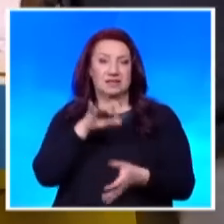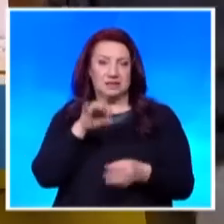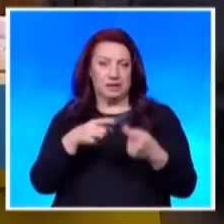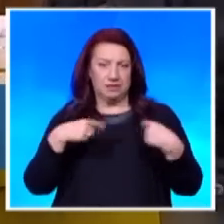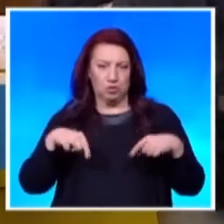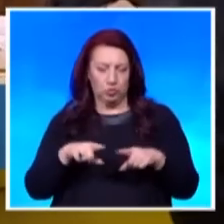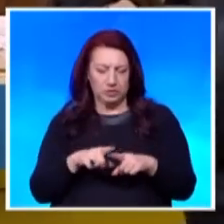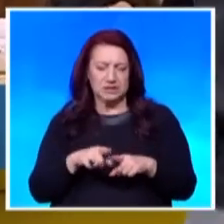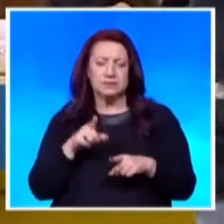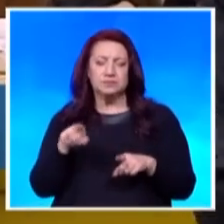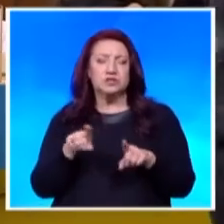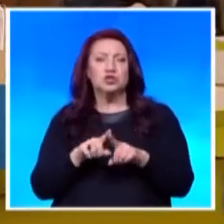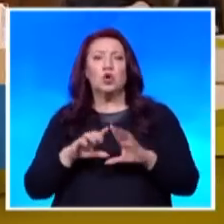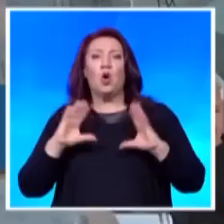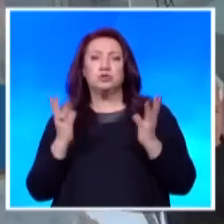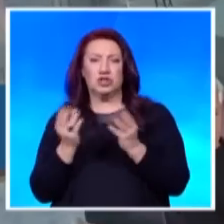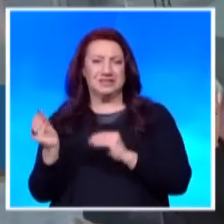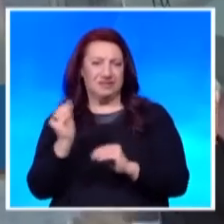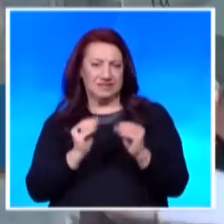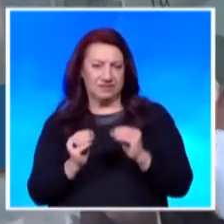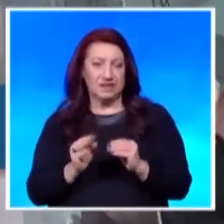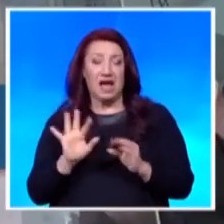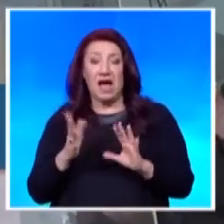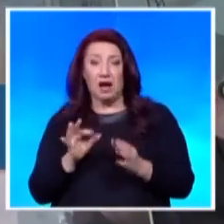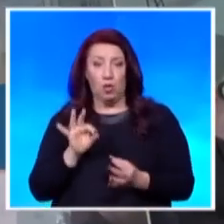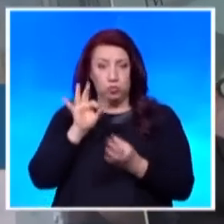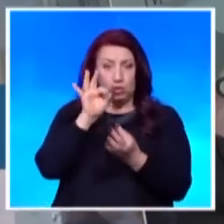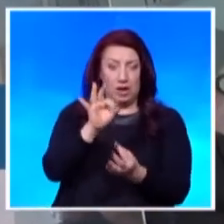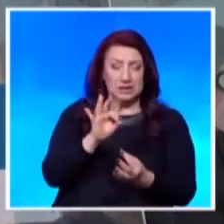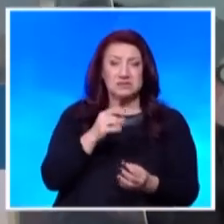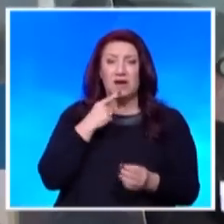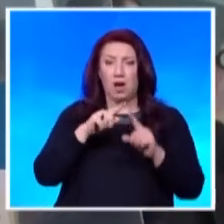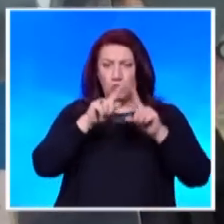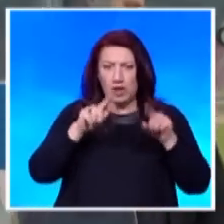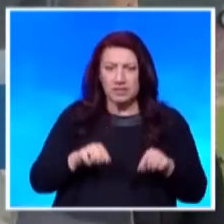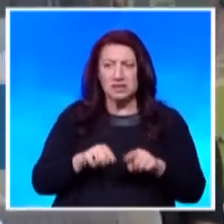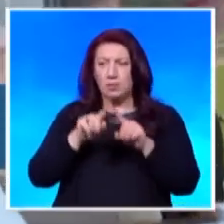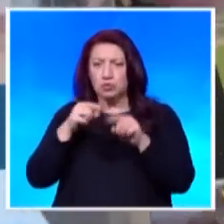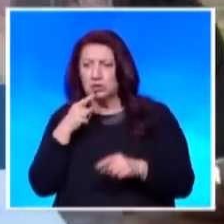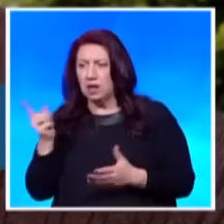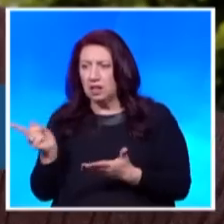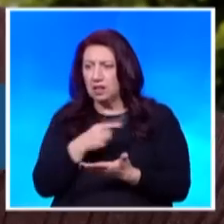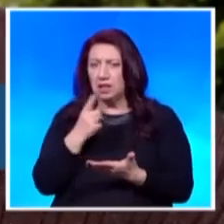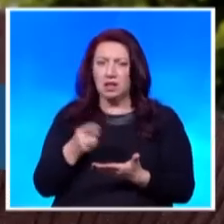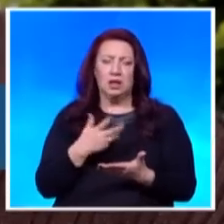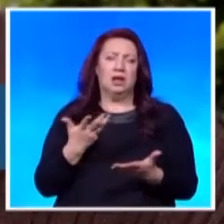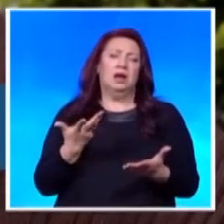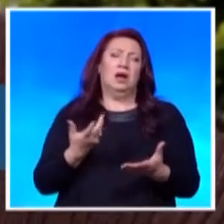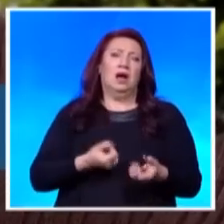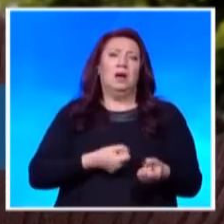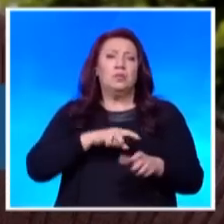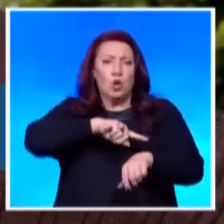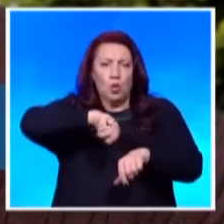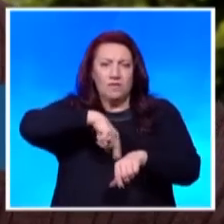Обществения съвет към комисията, ако се показва всяка бюлетина, процесът ще се усложни много. Изборите до сега винаги са произвеждани